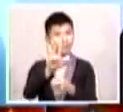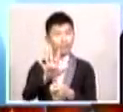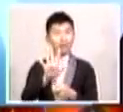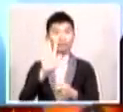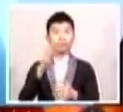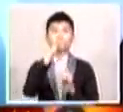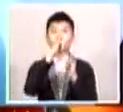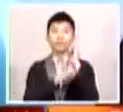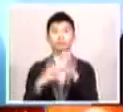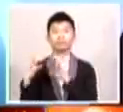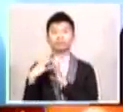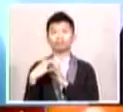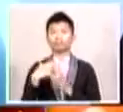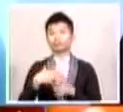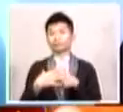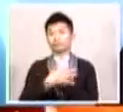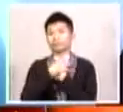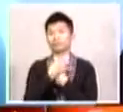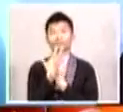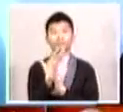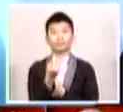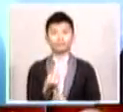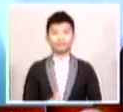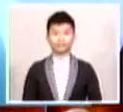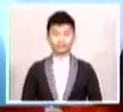没有历史的负担和阴影。